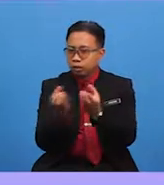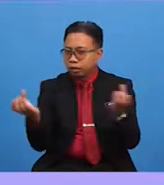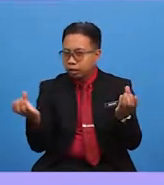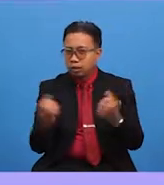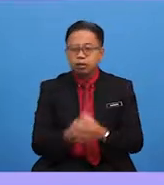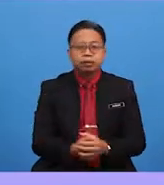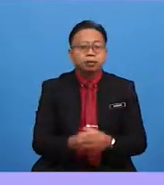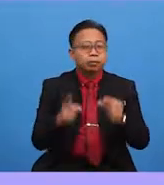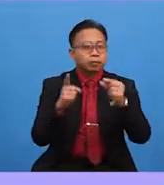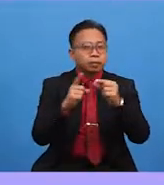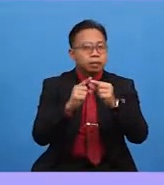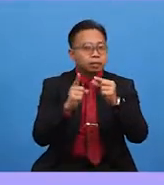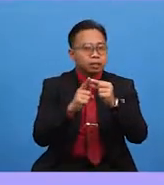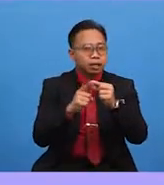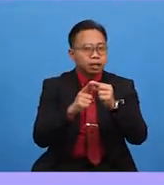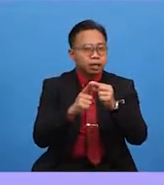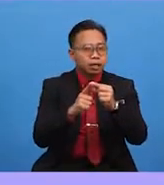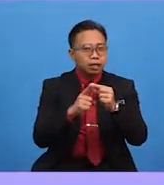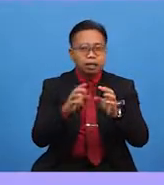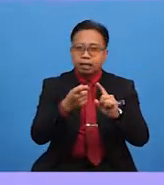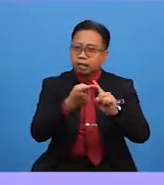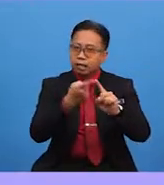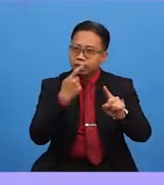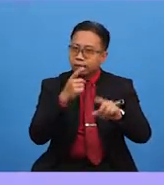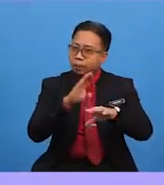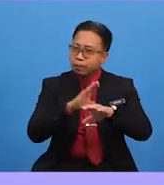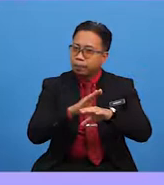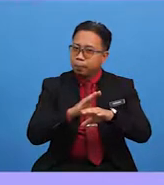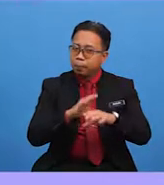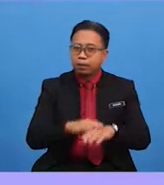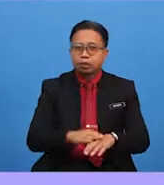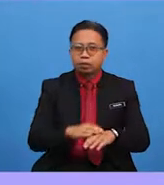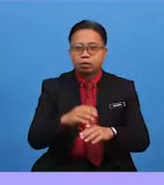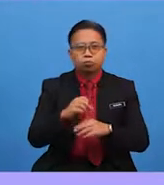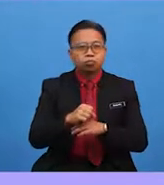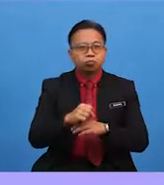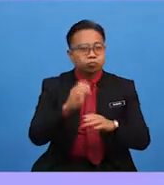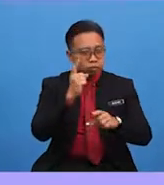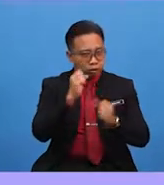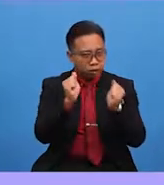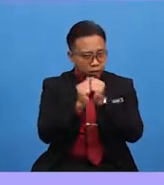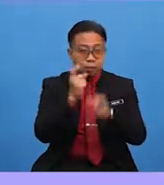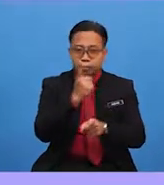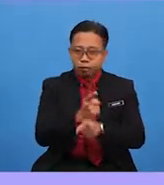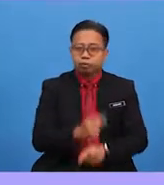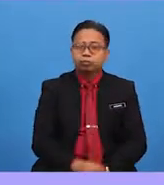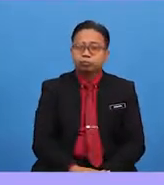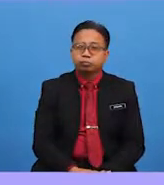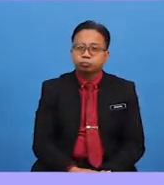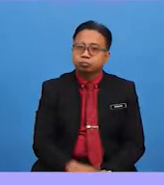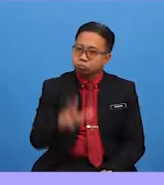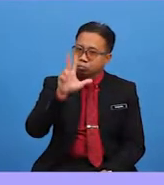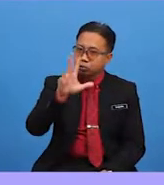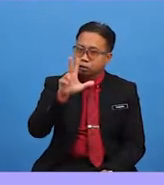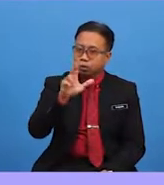mencerakinkan perkataan daripada suku kata dengan betul. Yang